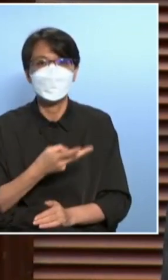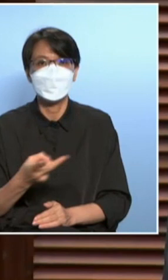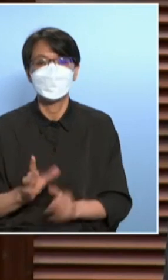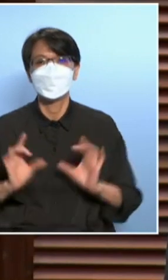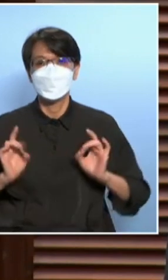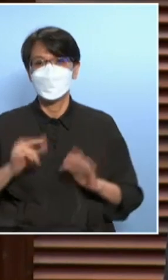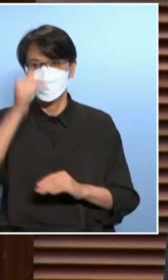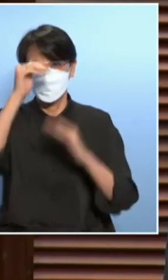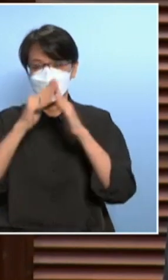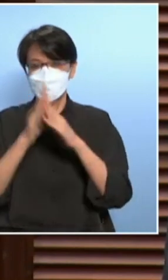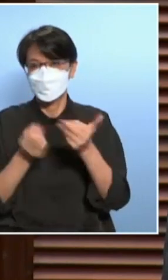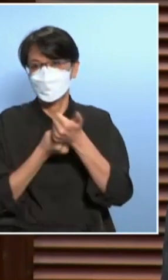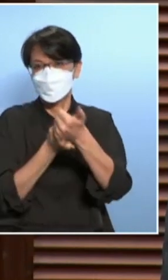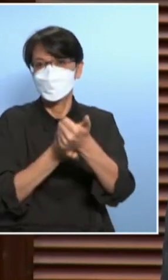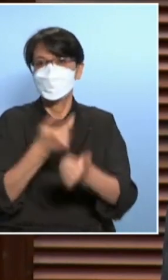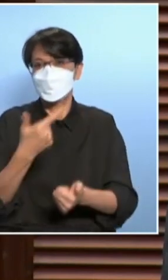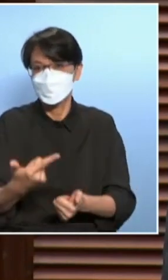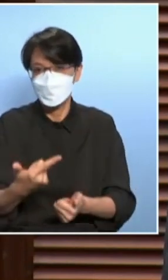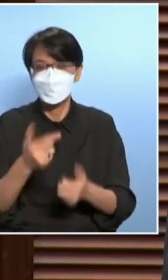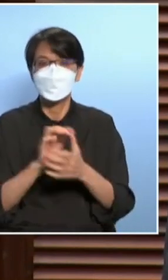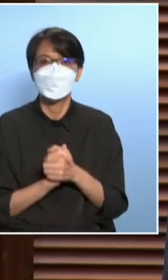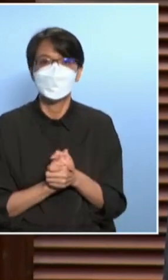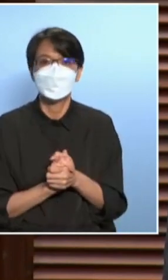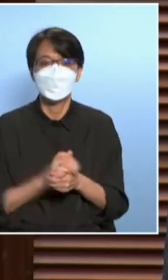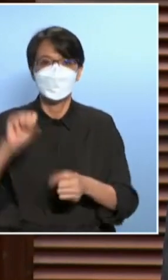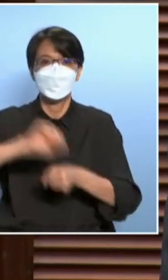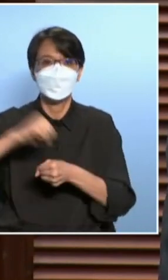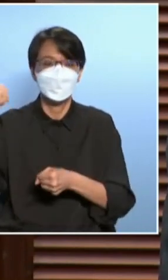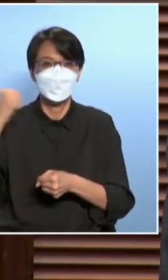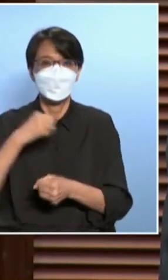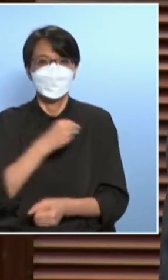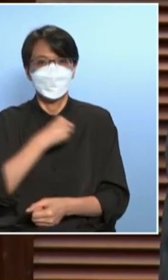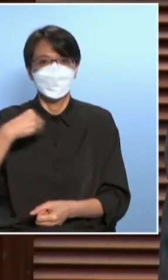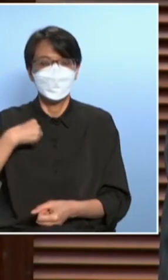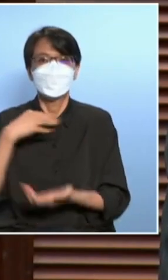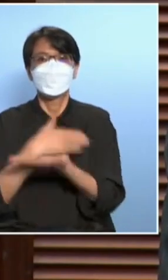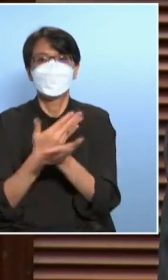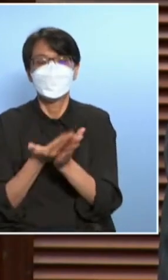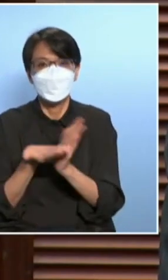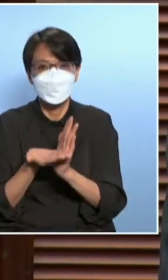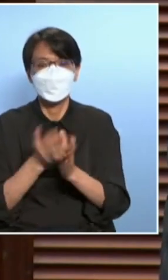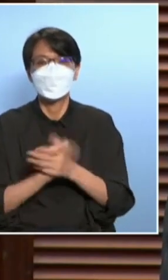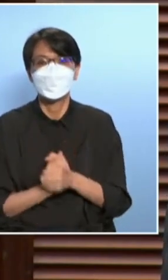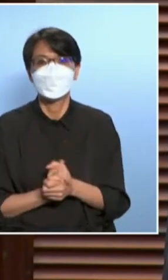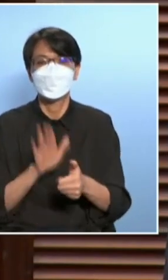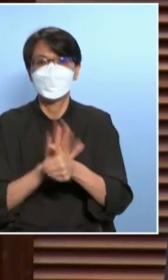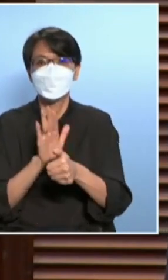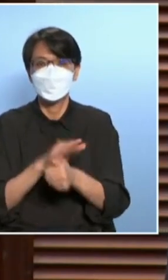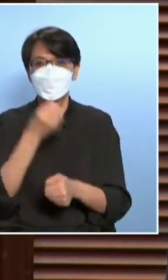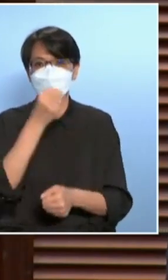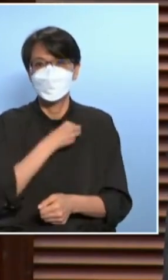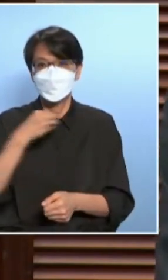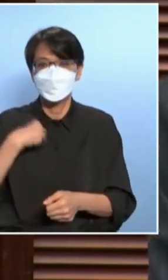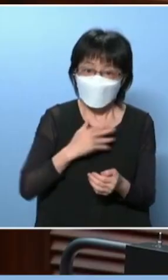家醫院度佢哋個支援大咗啦，同埋咧我哋亦都係加強咗一個治療啊，咁各方面咧，其實呢個就係令到我哋嘅醫療系